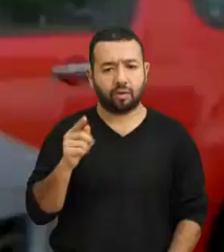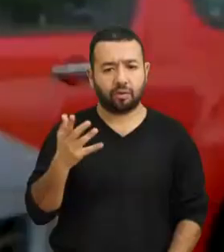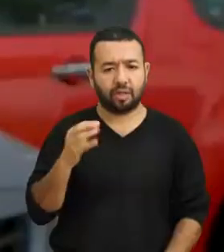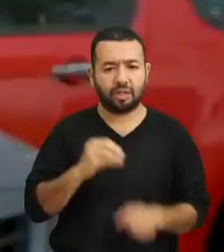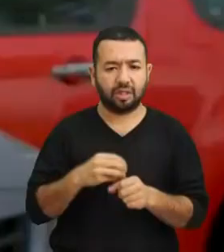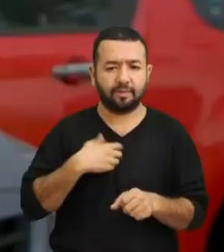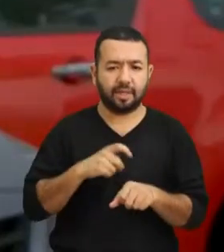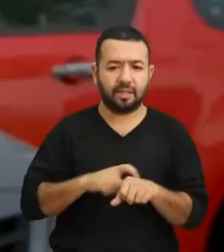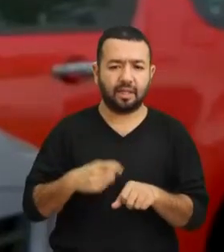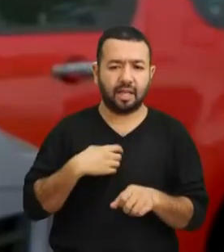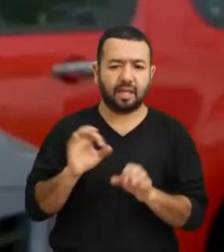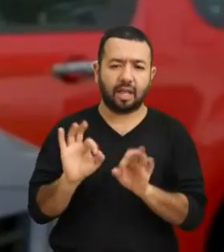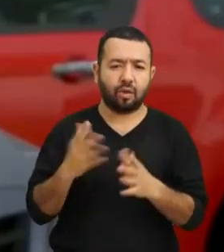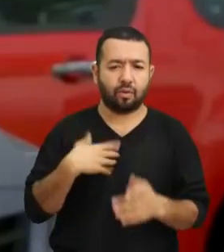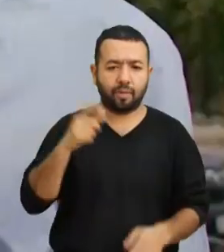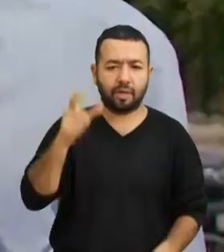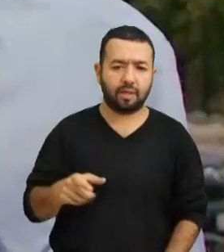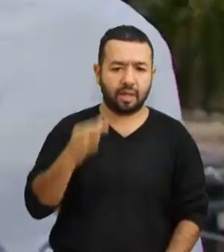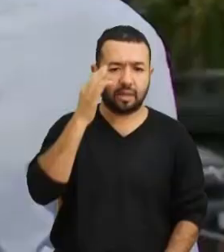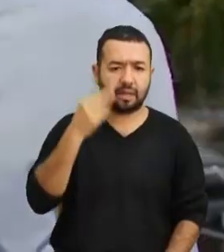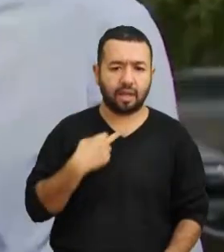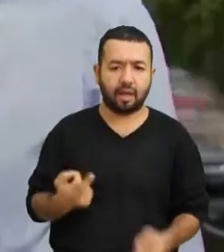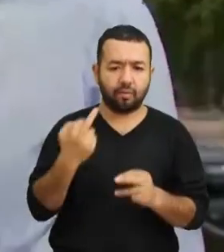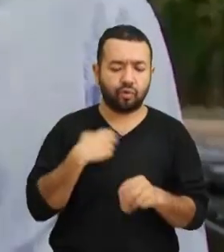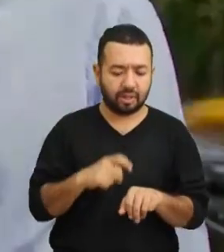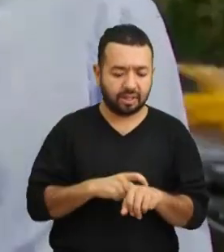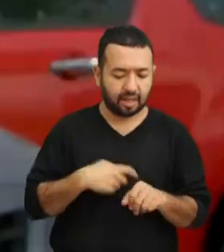için sinirleniyorum gereksiz yere. Bunun gibi insanlar için boşu boşuna